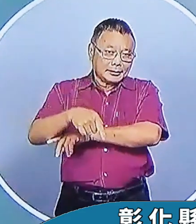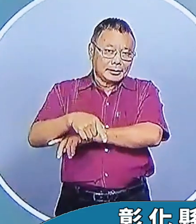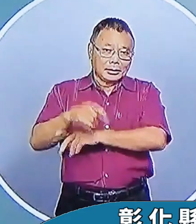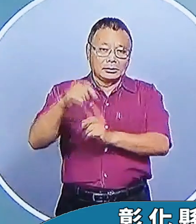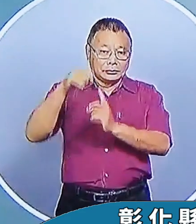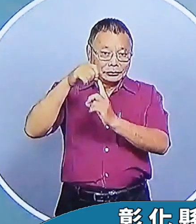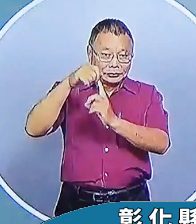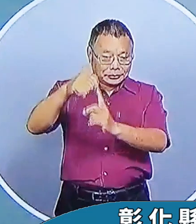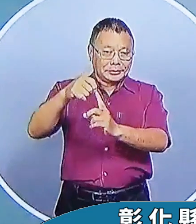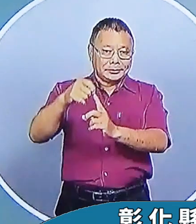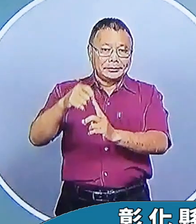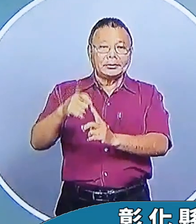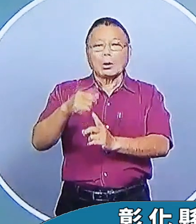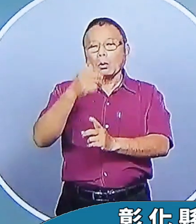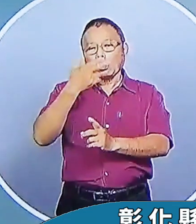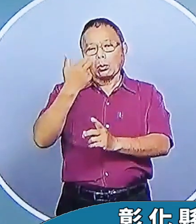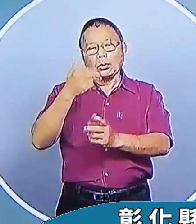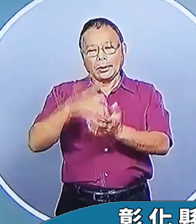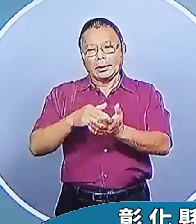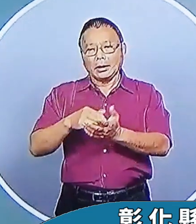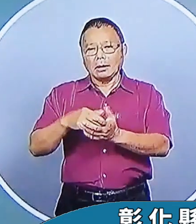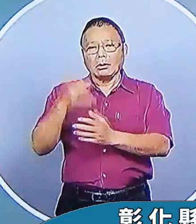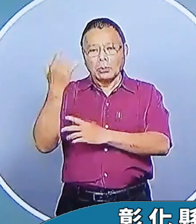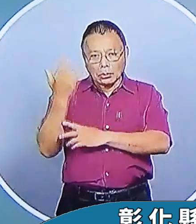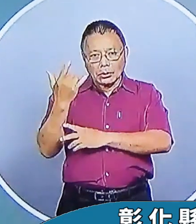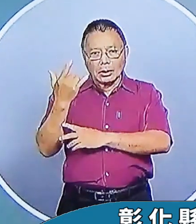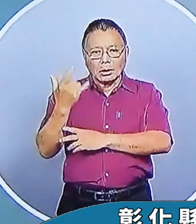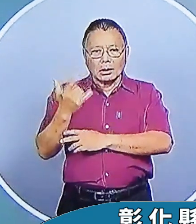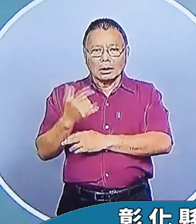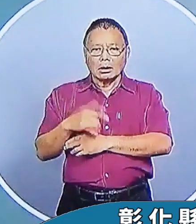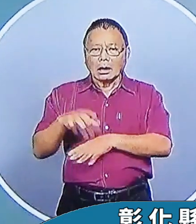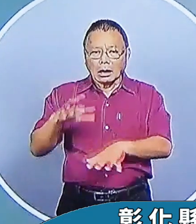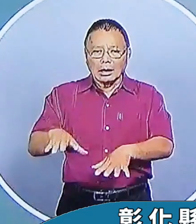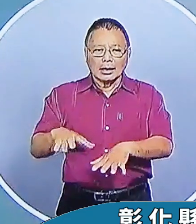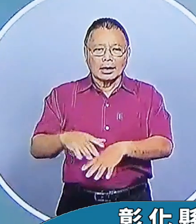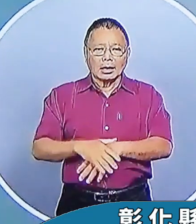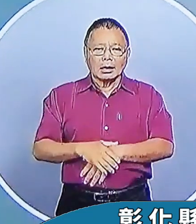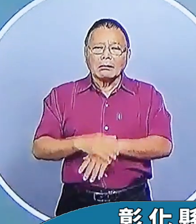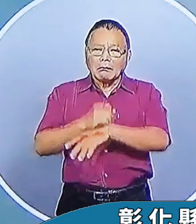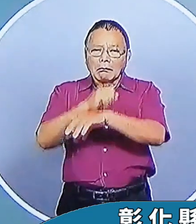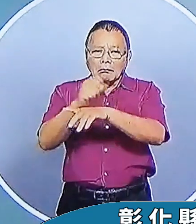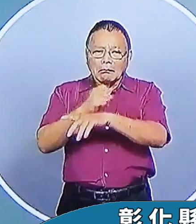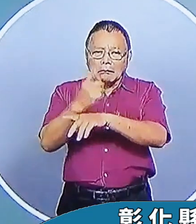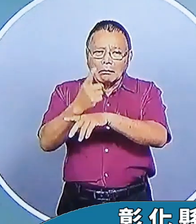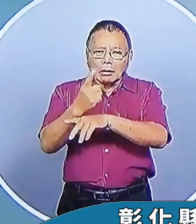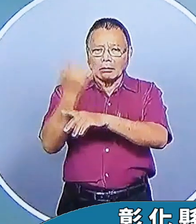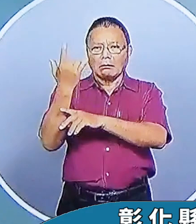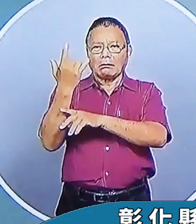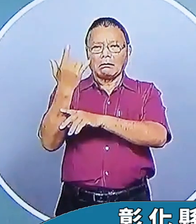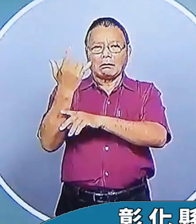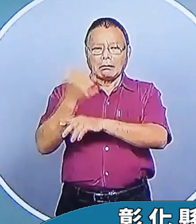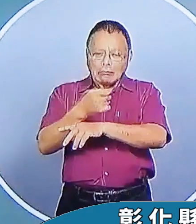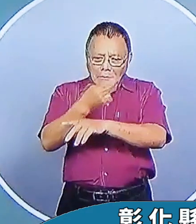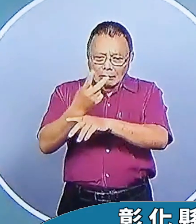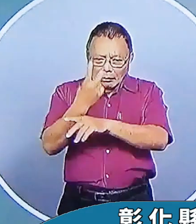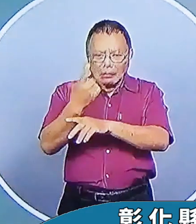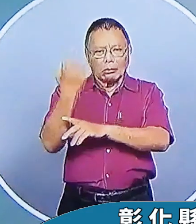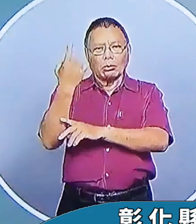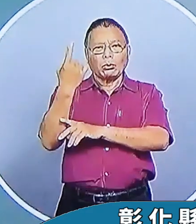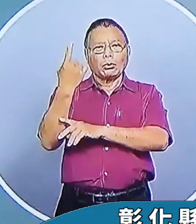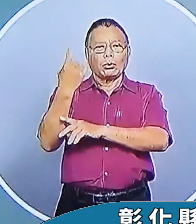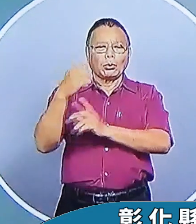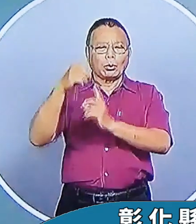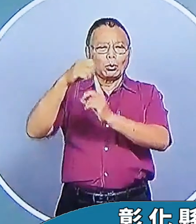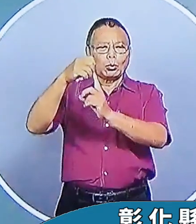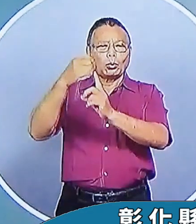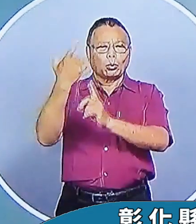公车会当很容易的来等，哦不是像今嘛，可能一点钟一班，还是2点钟才一班